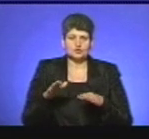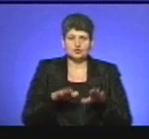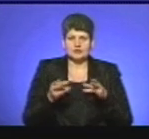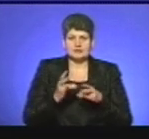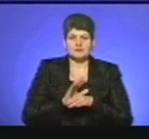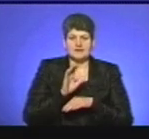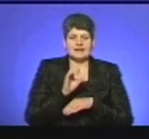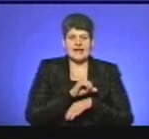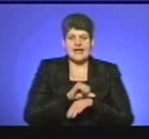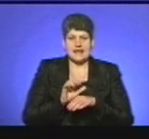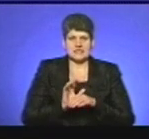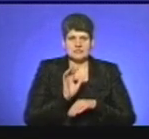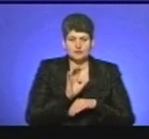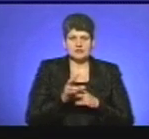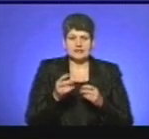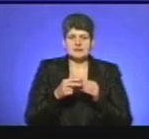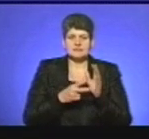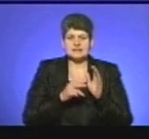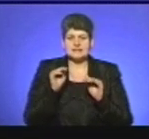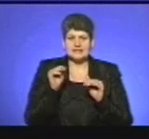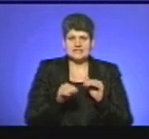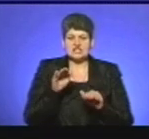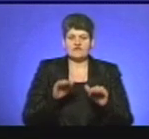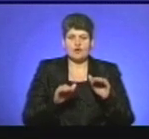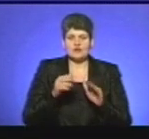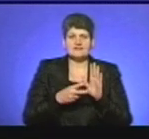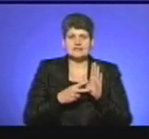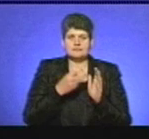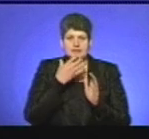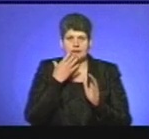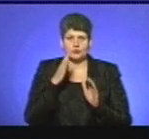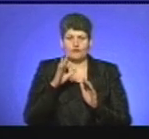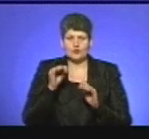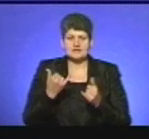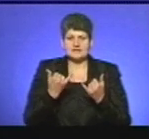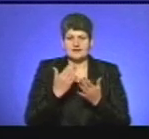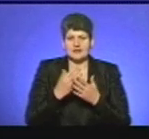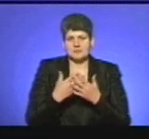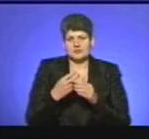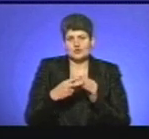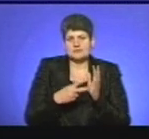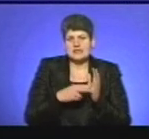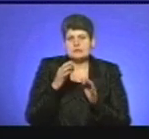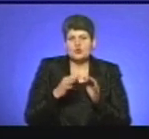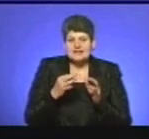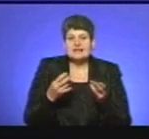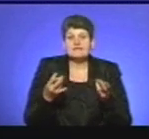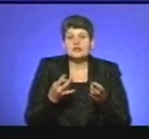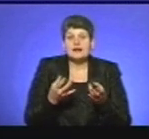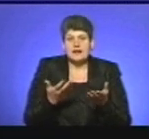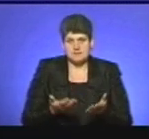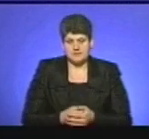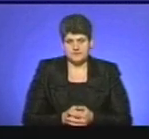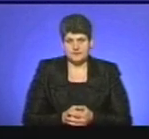словами, для цього потрібно понад 17 тисяч вагонів і 7 тепловозів. Зараз є близько 17% від потреби.